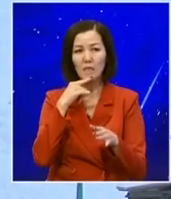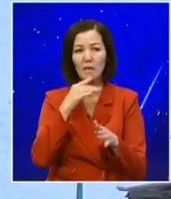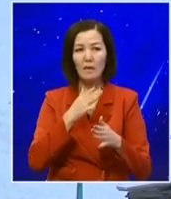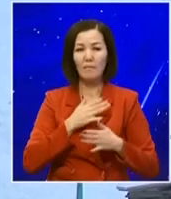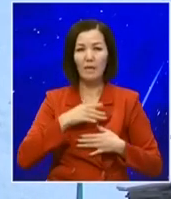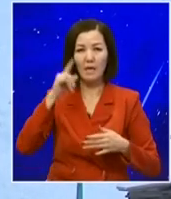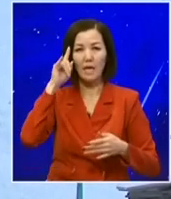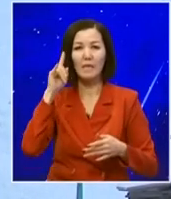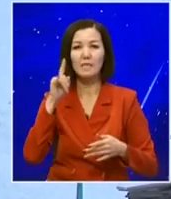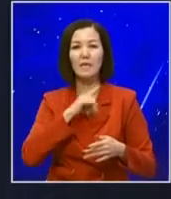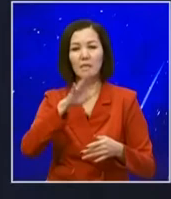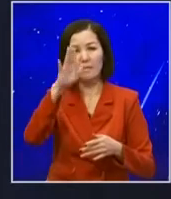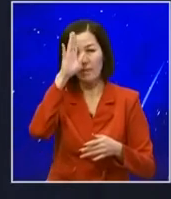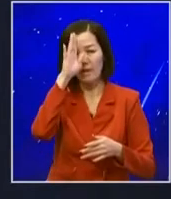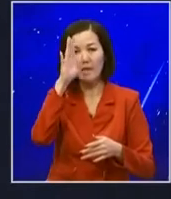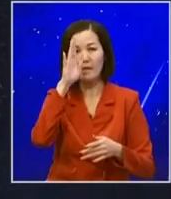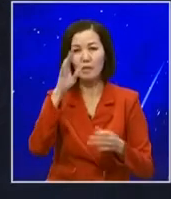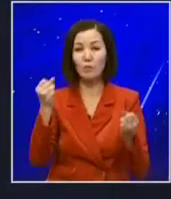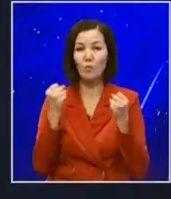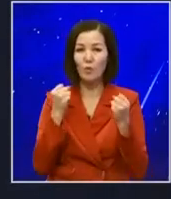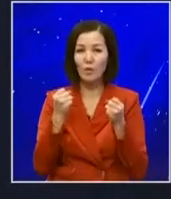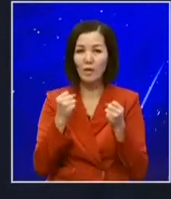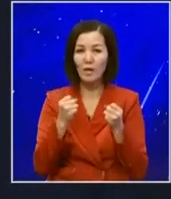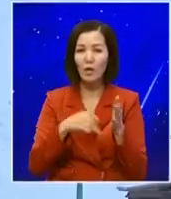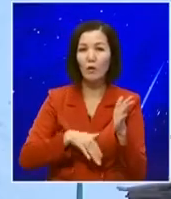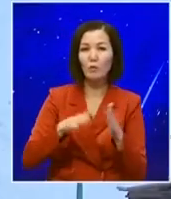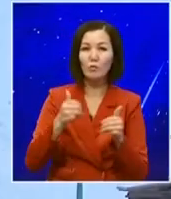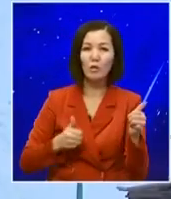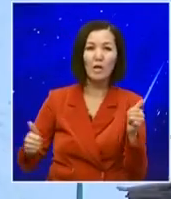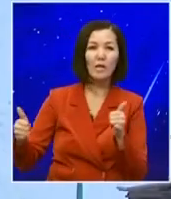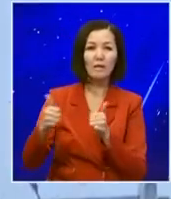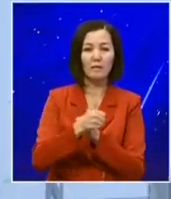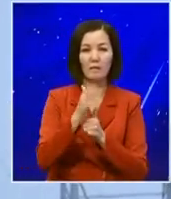келет, қазақ балалар осындай орын алады дегенге шаңғы